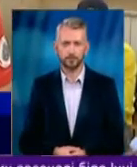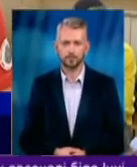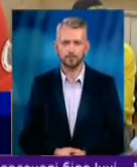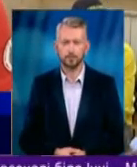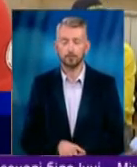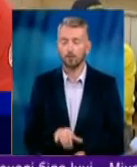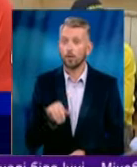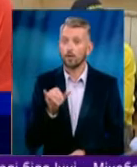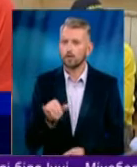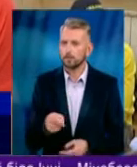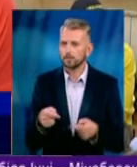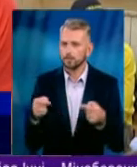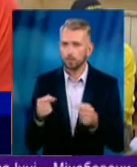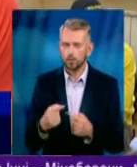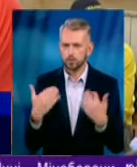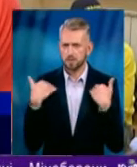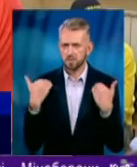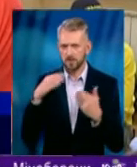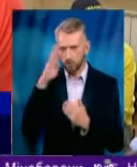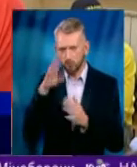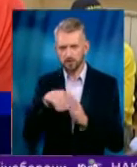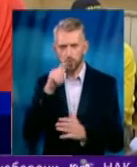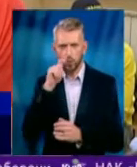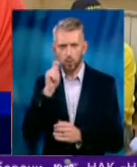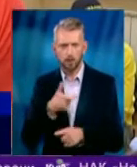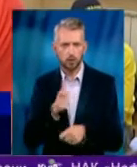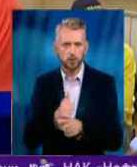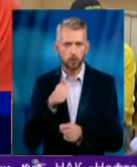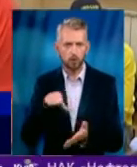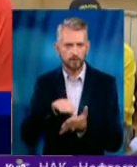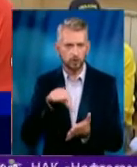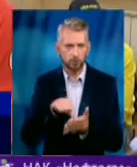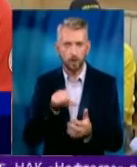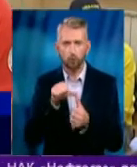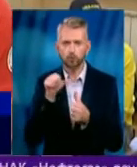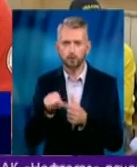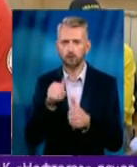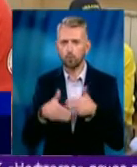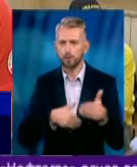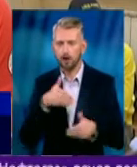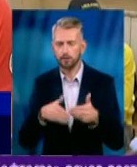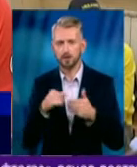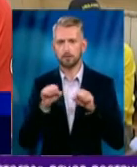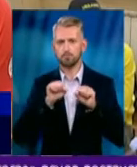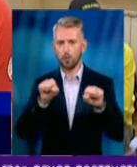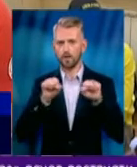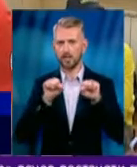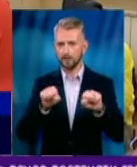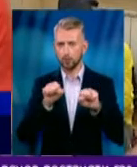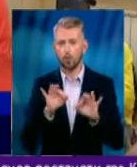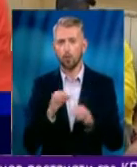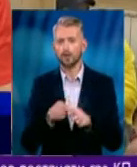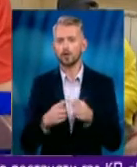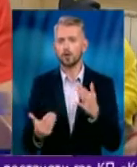У вас, без сумніву, кремезні хлопці. Збірна України дуже добре виступає, особливо у плаванні та пауерліфтингу. Хоч це і